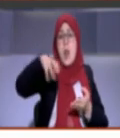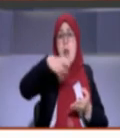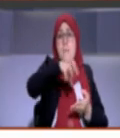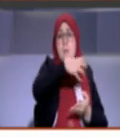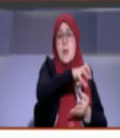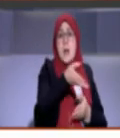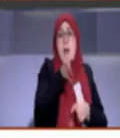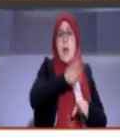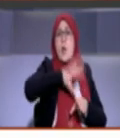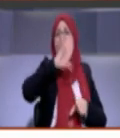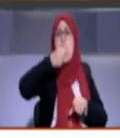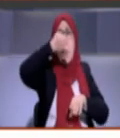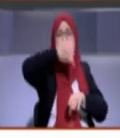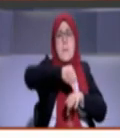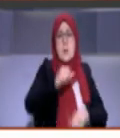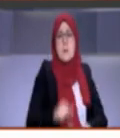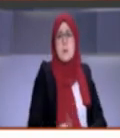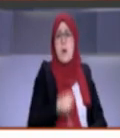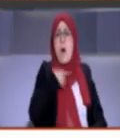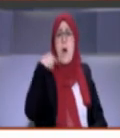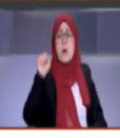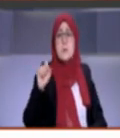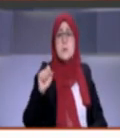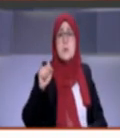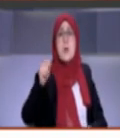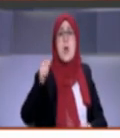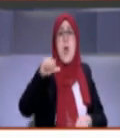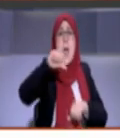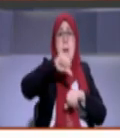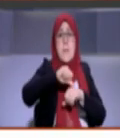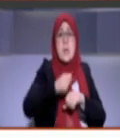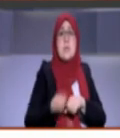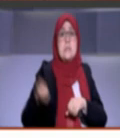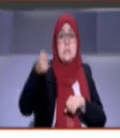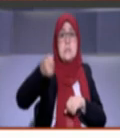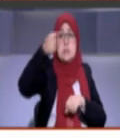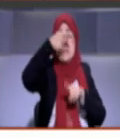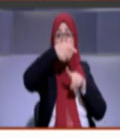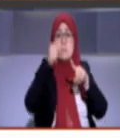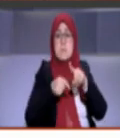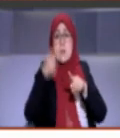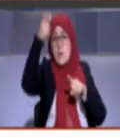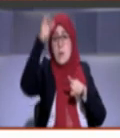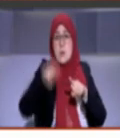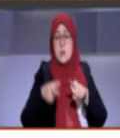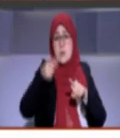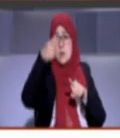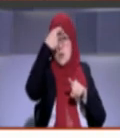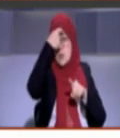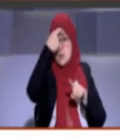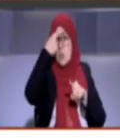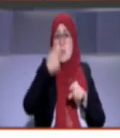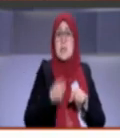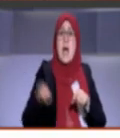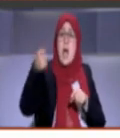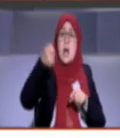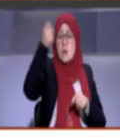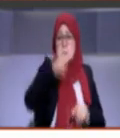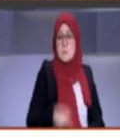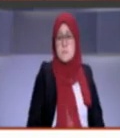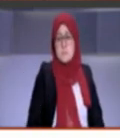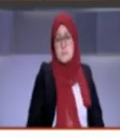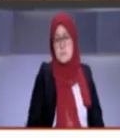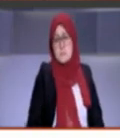كل المقاطعات، خاصة المقاطعات اللي فيها نسبة إصابات عالية، فهيتم التأخير برضه في توزيع الأجهزة